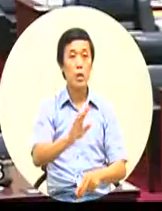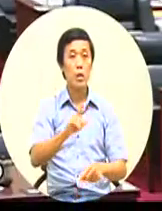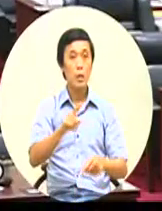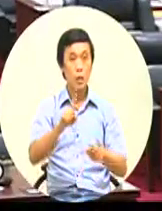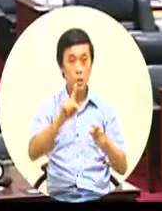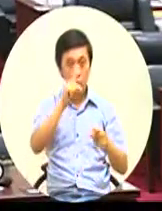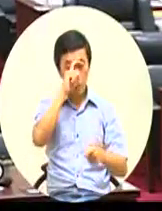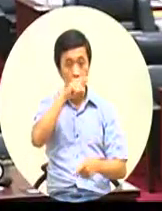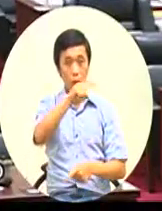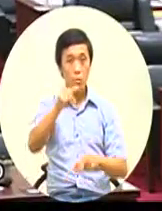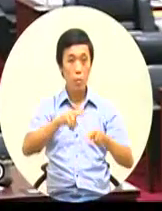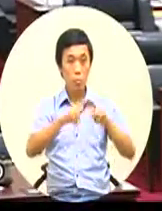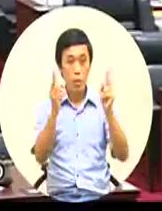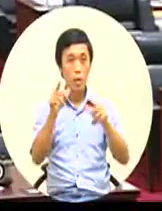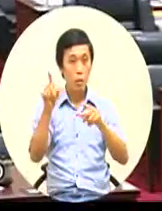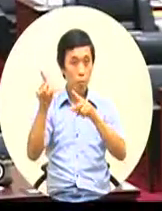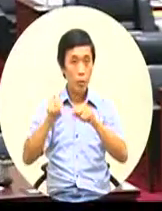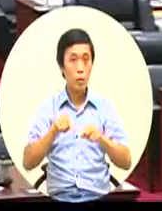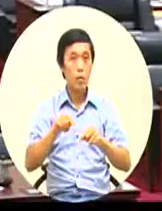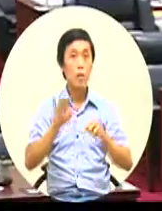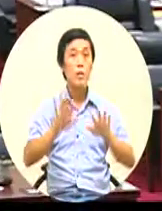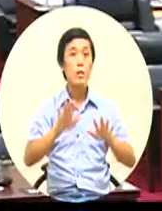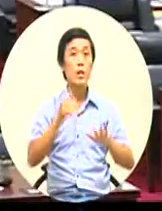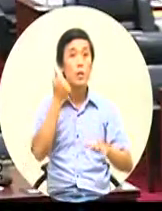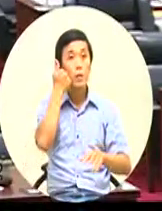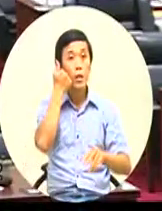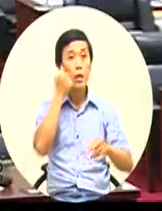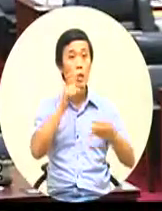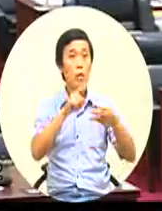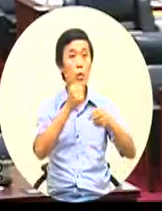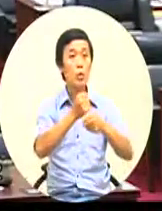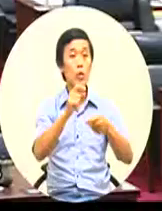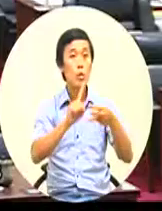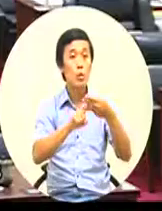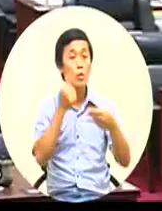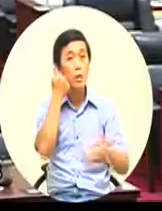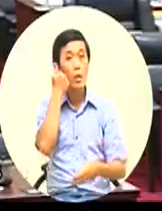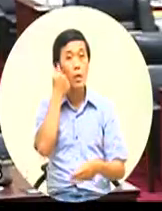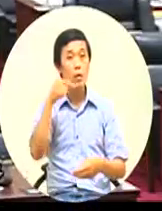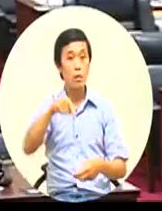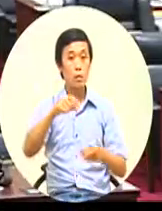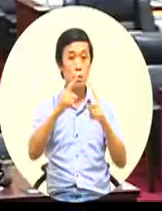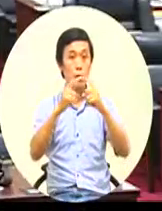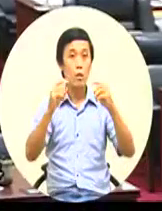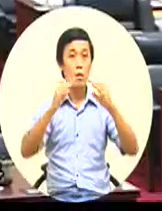这个城市什么人来做主？这个城市